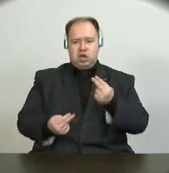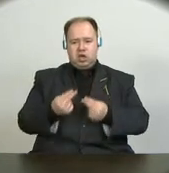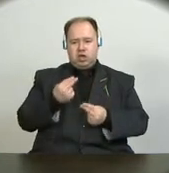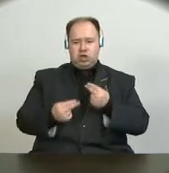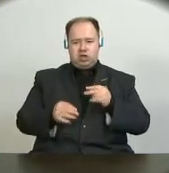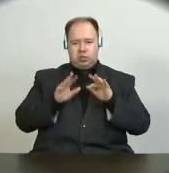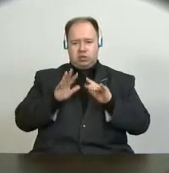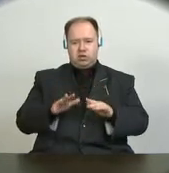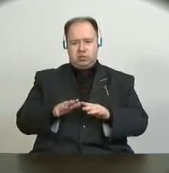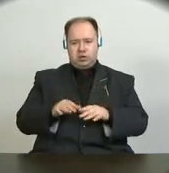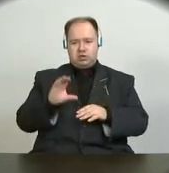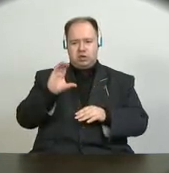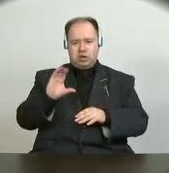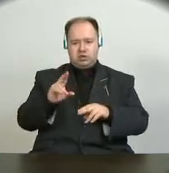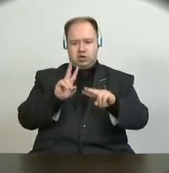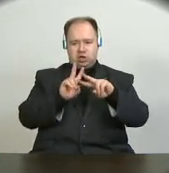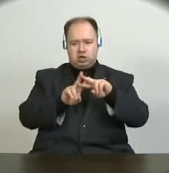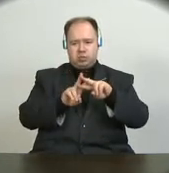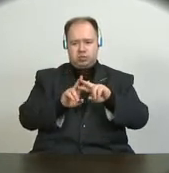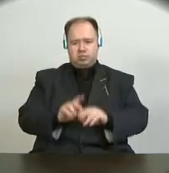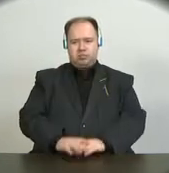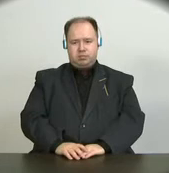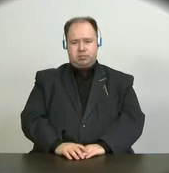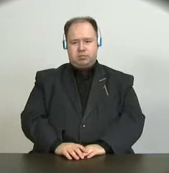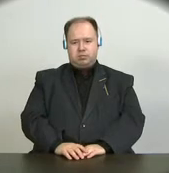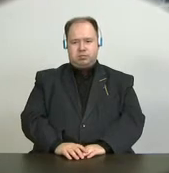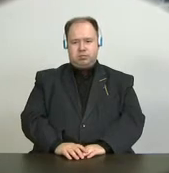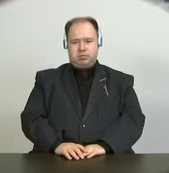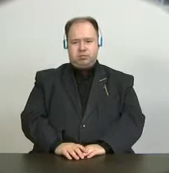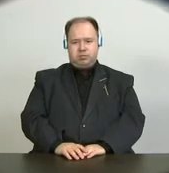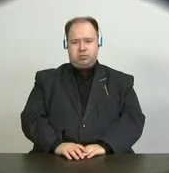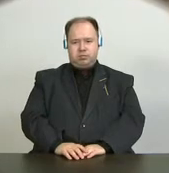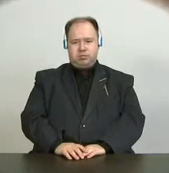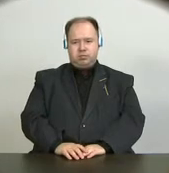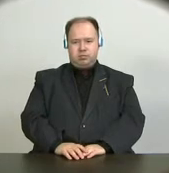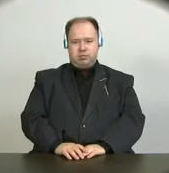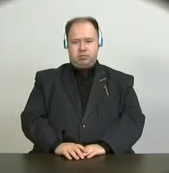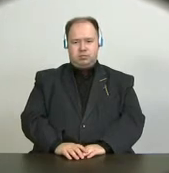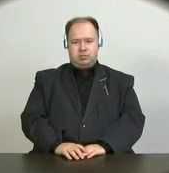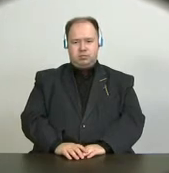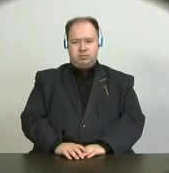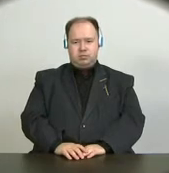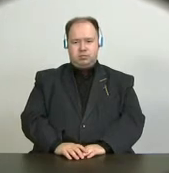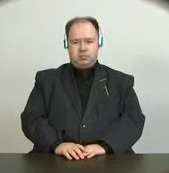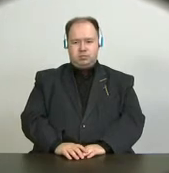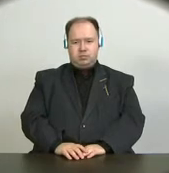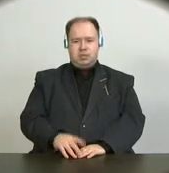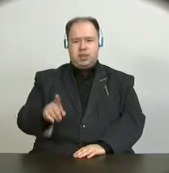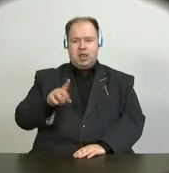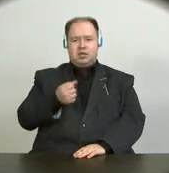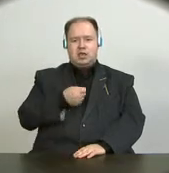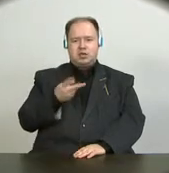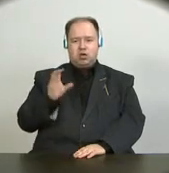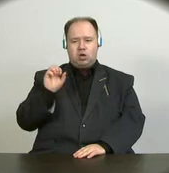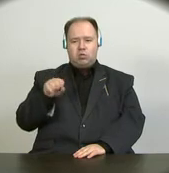сегодняшний sharp наилучший язык для изучения спасибо а за сколько можно будет купить